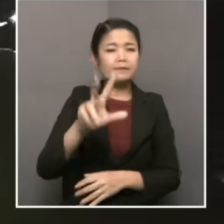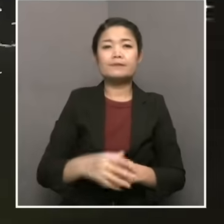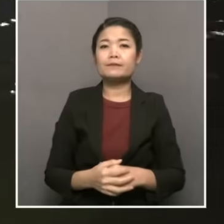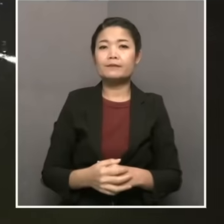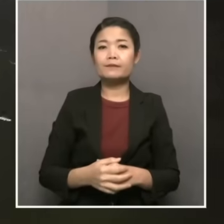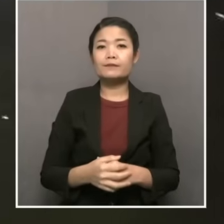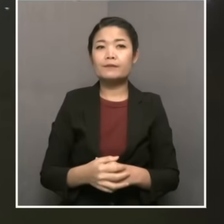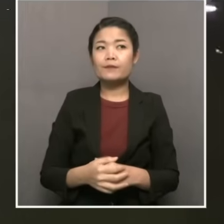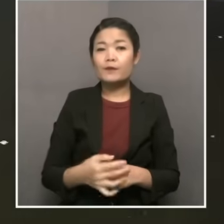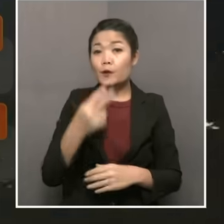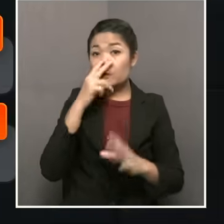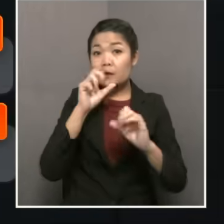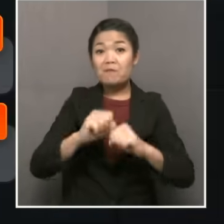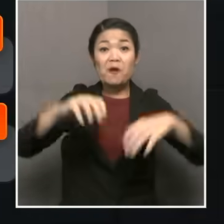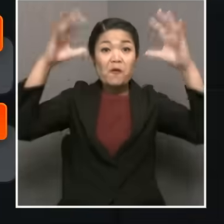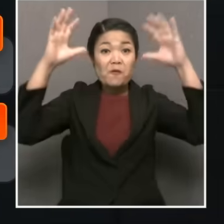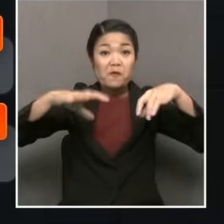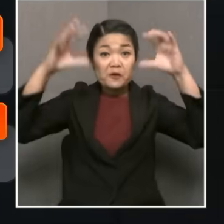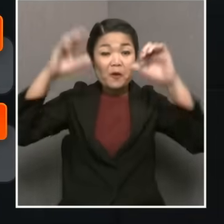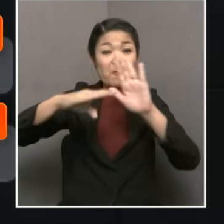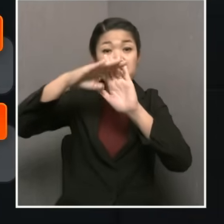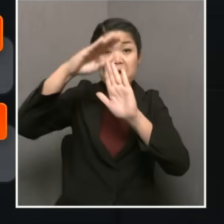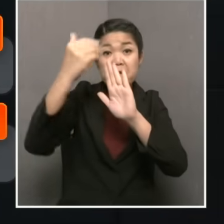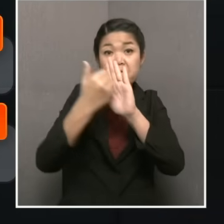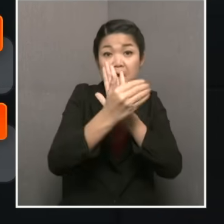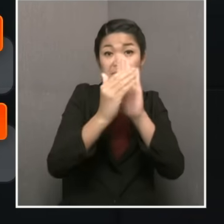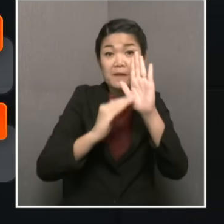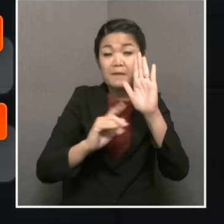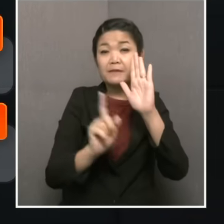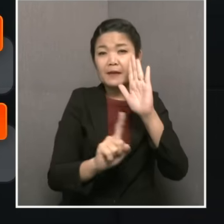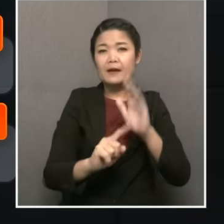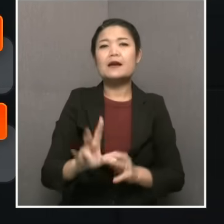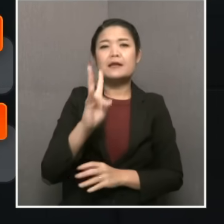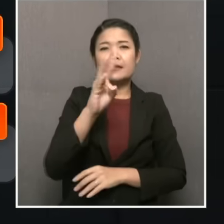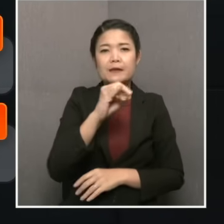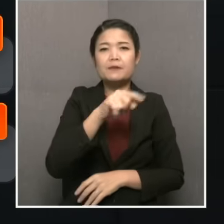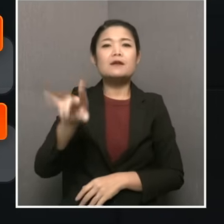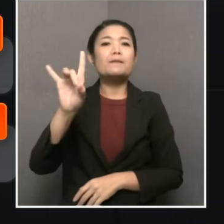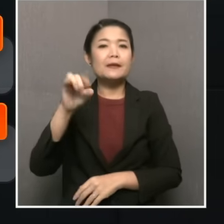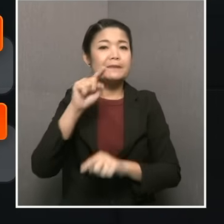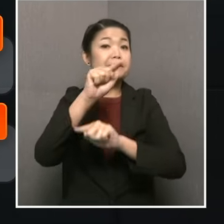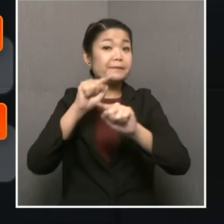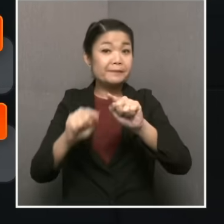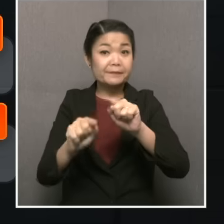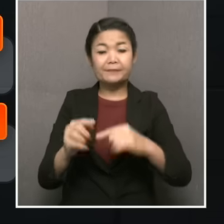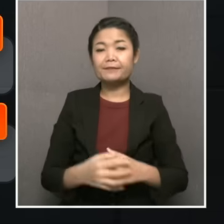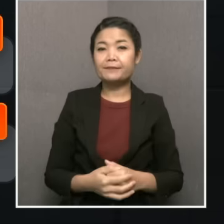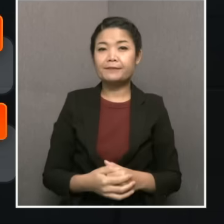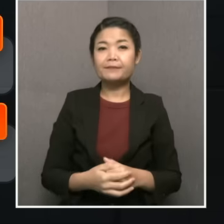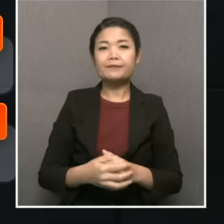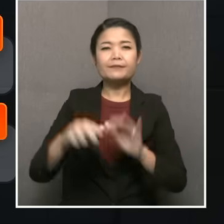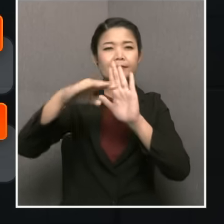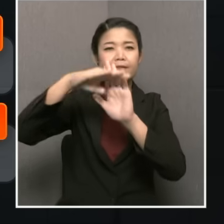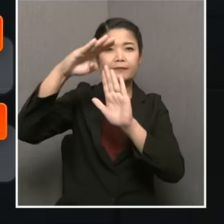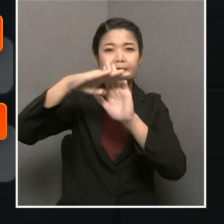มาตรวจสอบปริมาณฝนเป็นรายผาคกันหน่อยนะคะฝนจะตกร้อยละ 70-80ของพื้นที่ค่ะโดยภาค